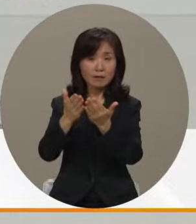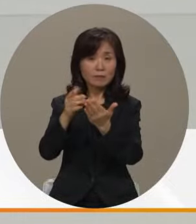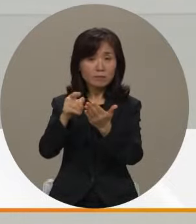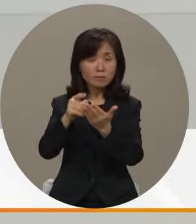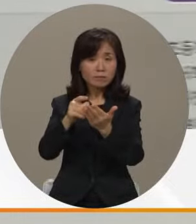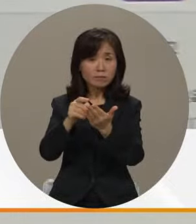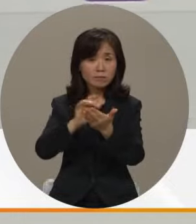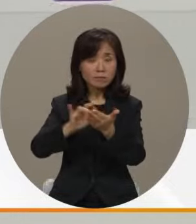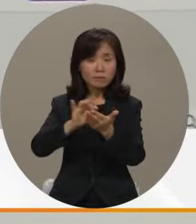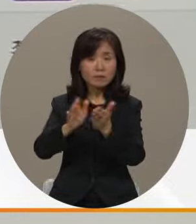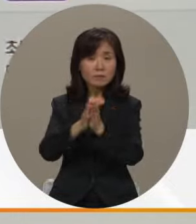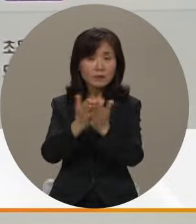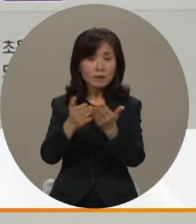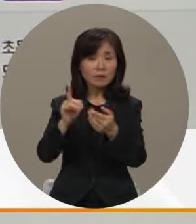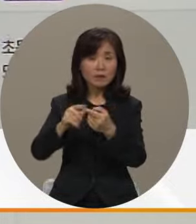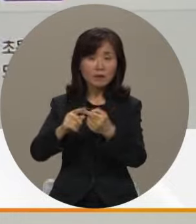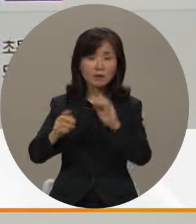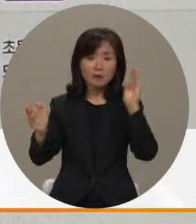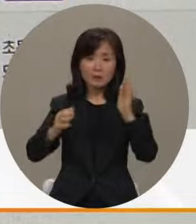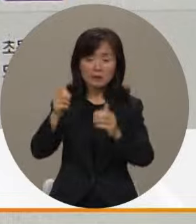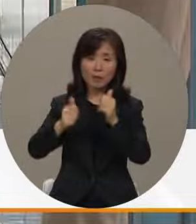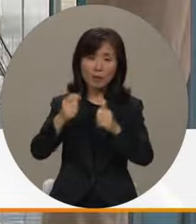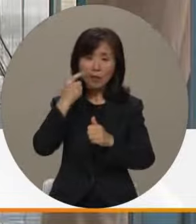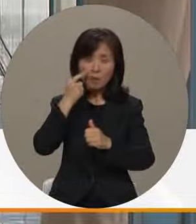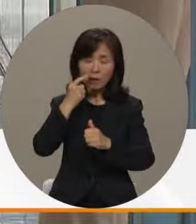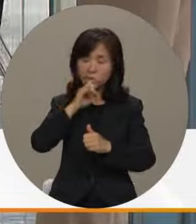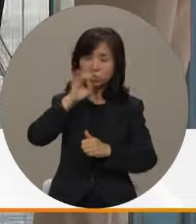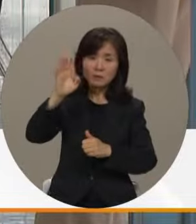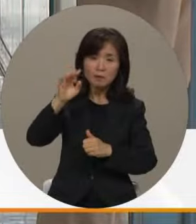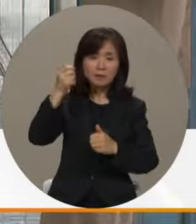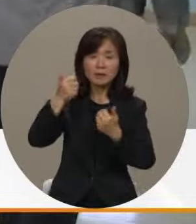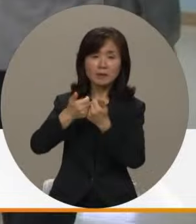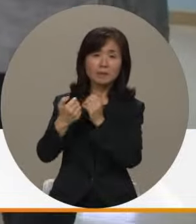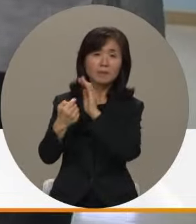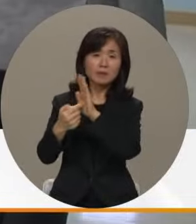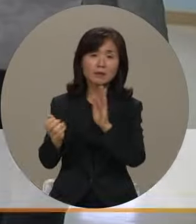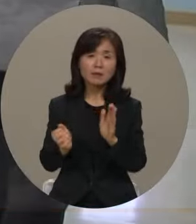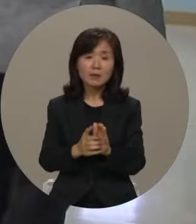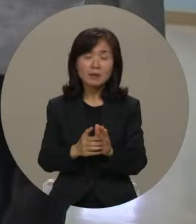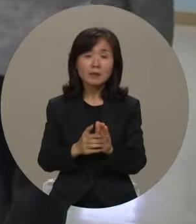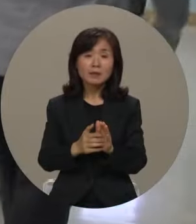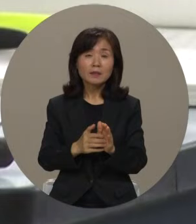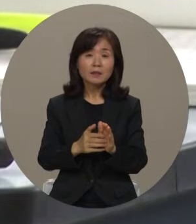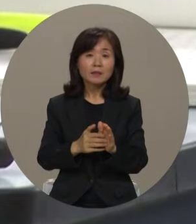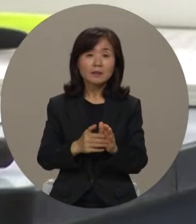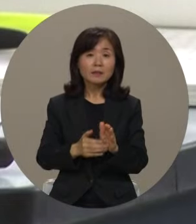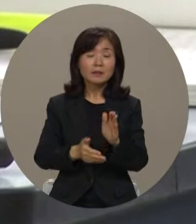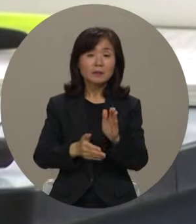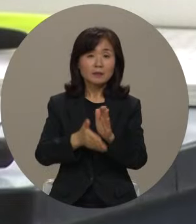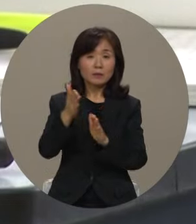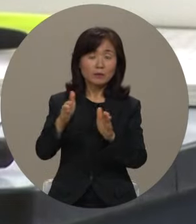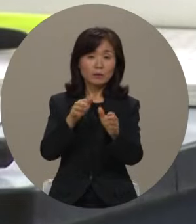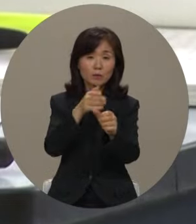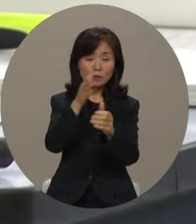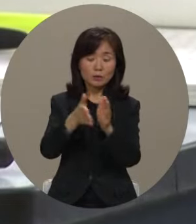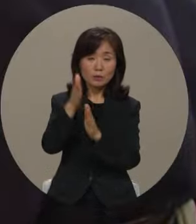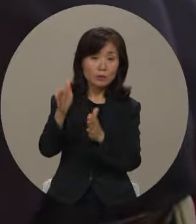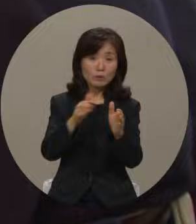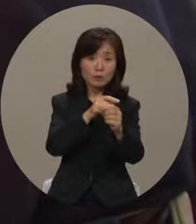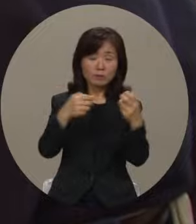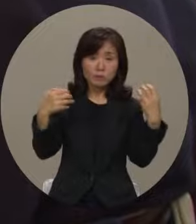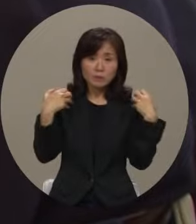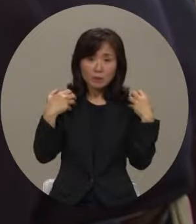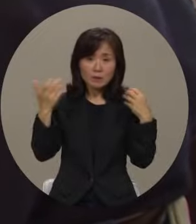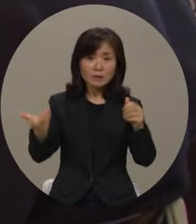대상이 아니다라며 반대 의견을 냈습니다. 시도교육청 부담으로 이전된 고교 무상교육 예산 문제도 뇌관으로